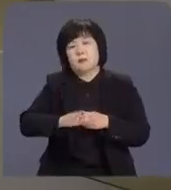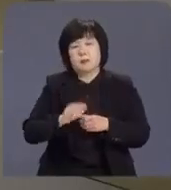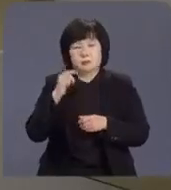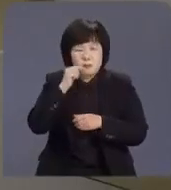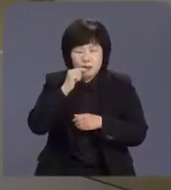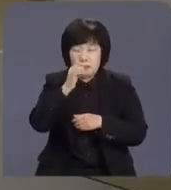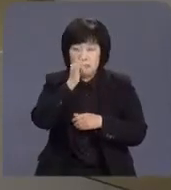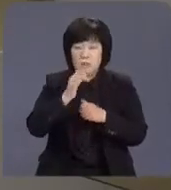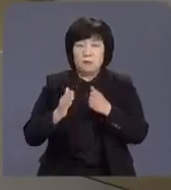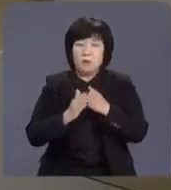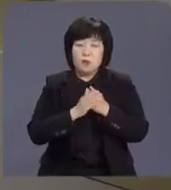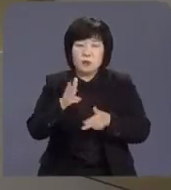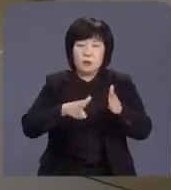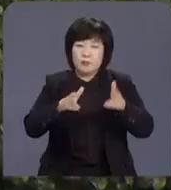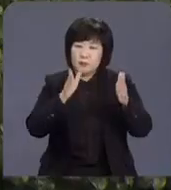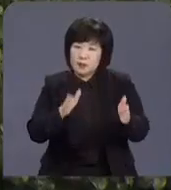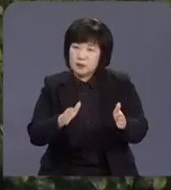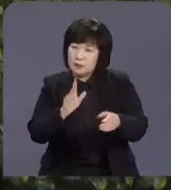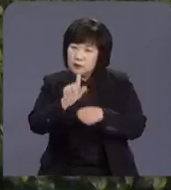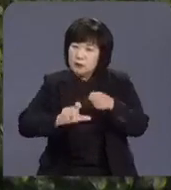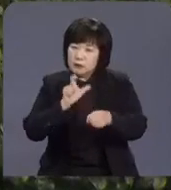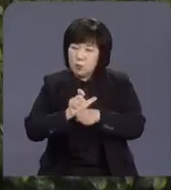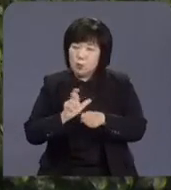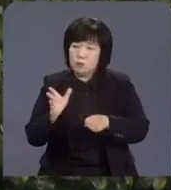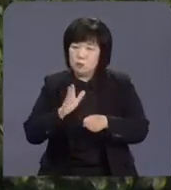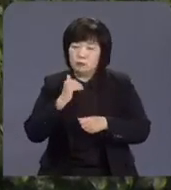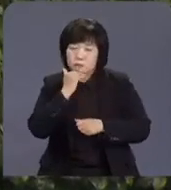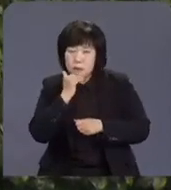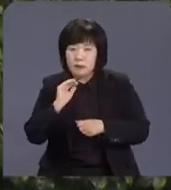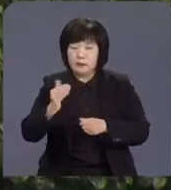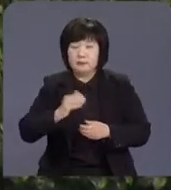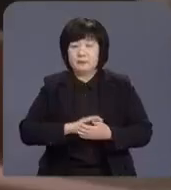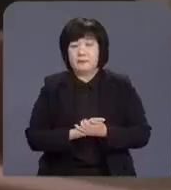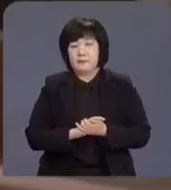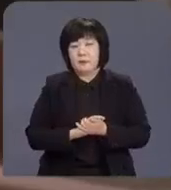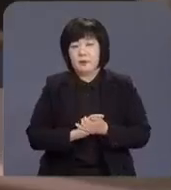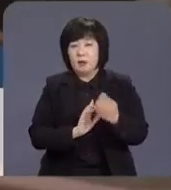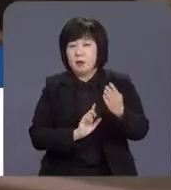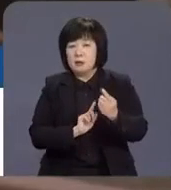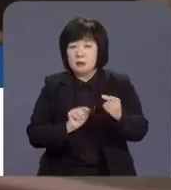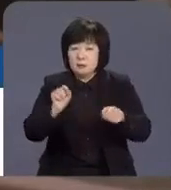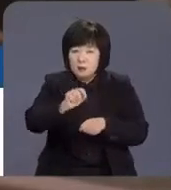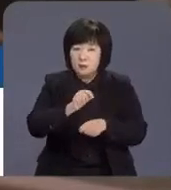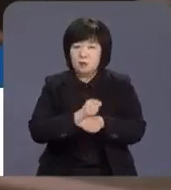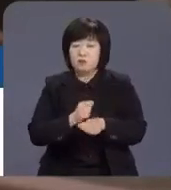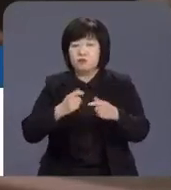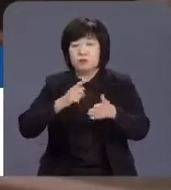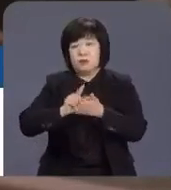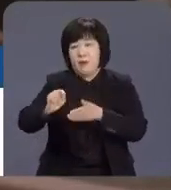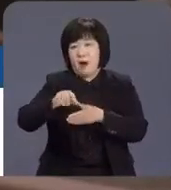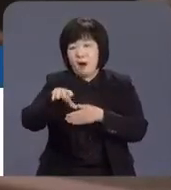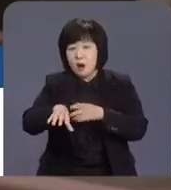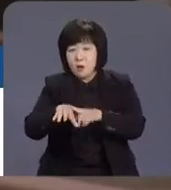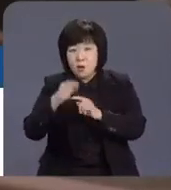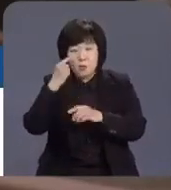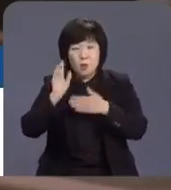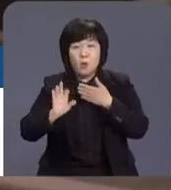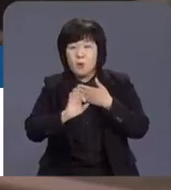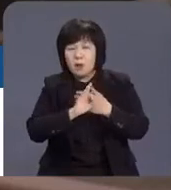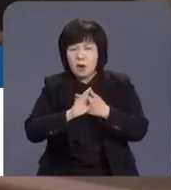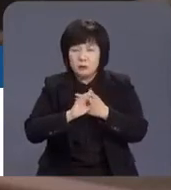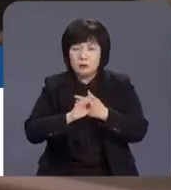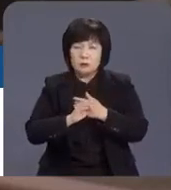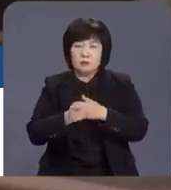까다롭고 사업 기간도 최소 15년 이상 걸립니다. 상대적으로 지방 같은 경우에는 규모가 작고